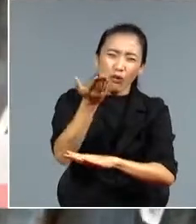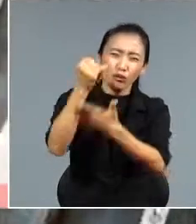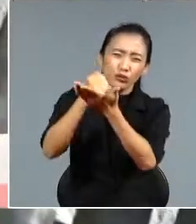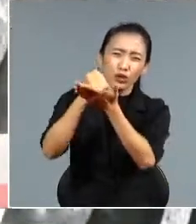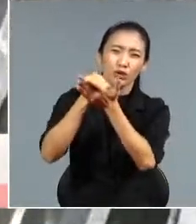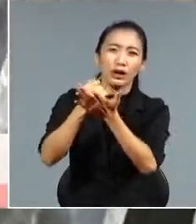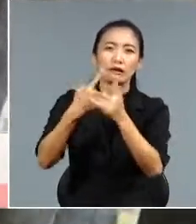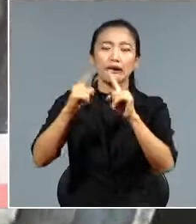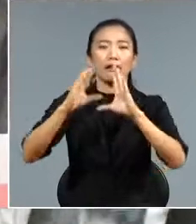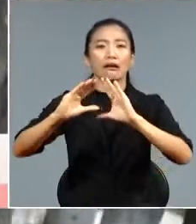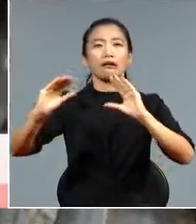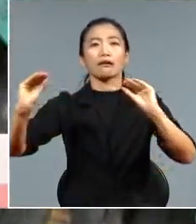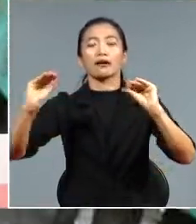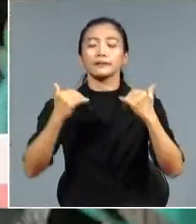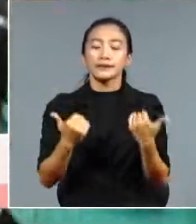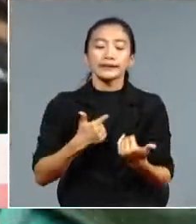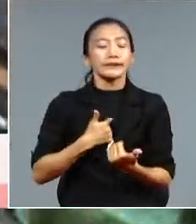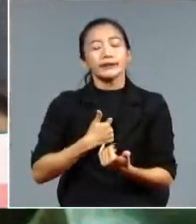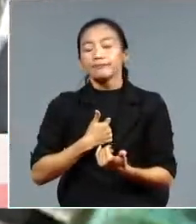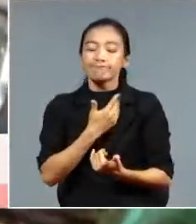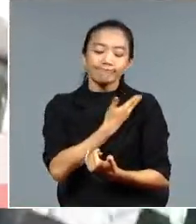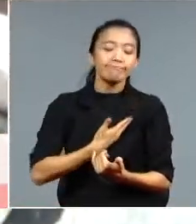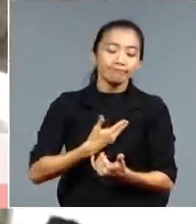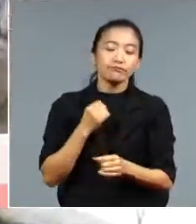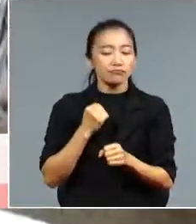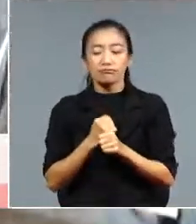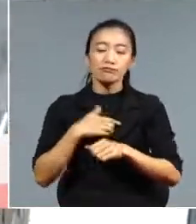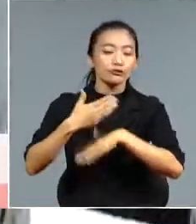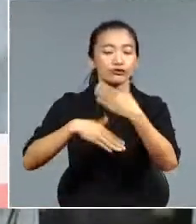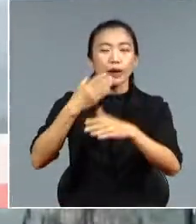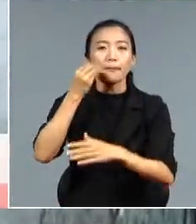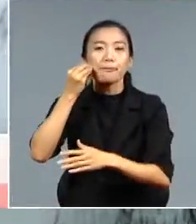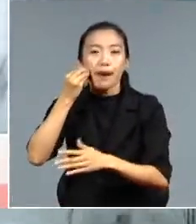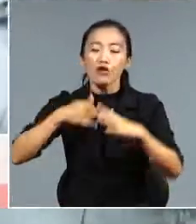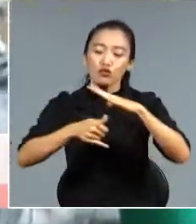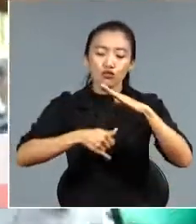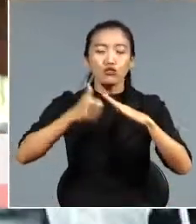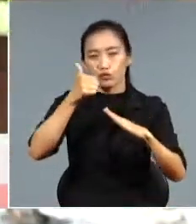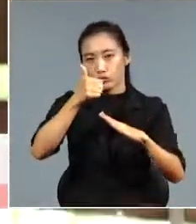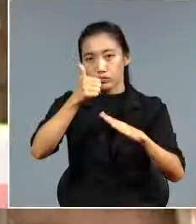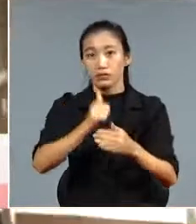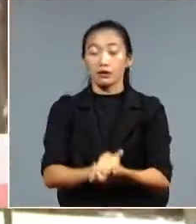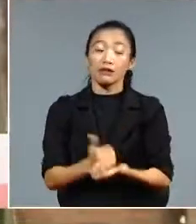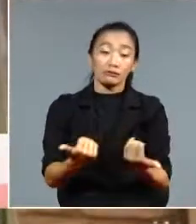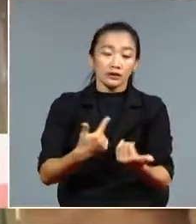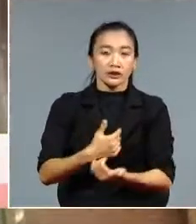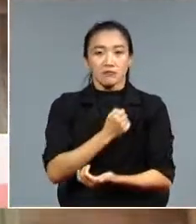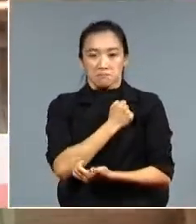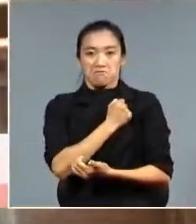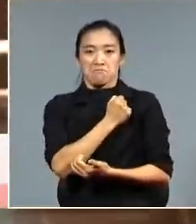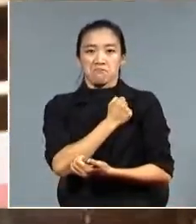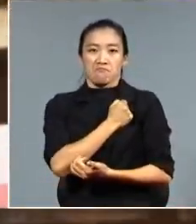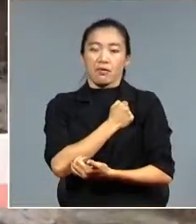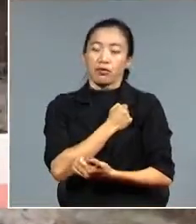เป็นจริงแล้วก็ต้องอยู่กับความเป็นจริงครับแม้ว่าจะอยู่สภาพแบบนี้ชีวิตไม่เคยท้อแต่สิ่งที่ห่วงที่สุดในต